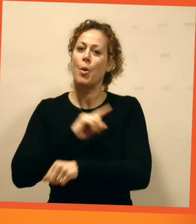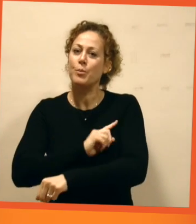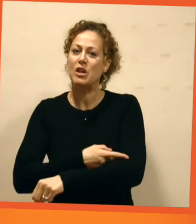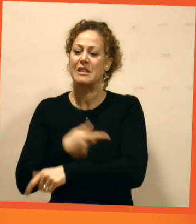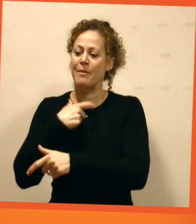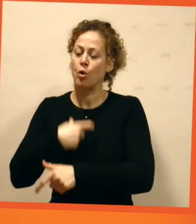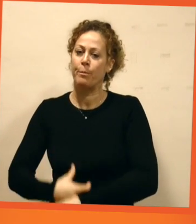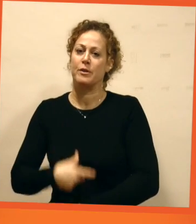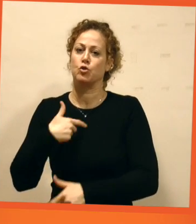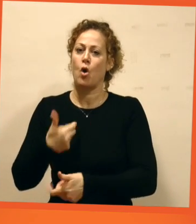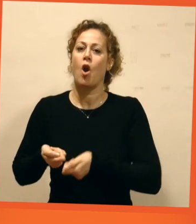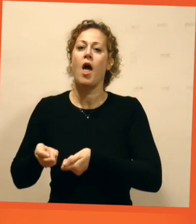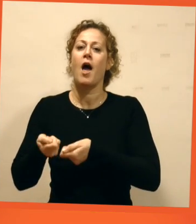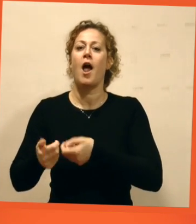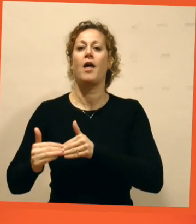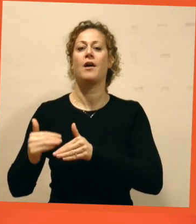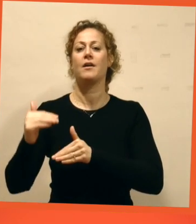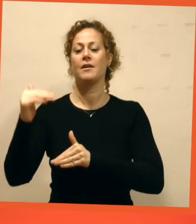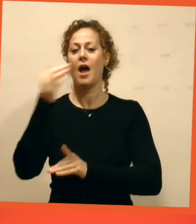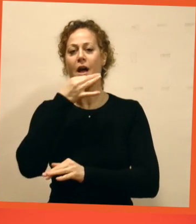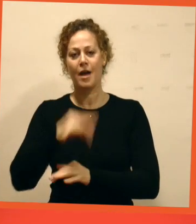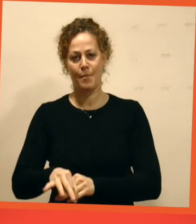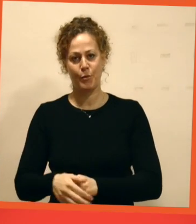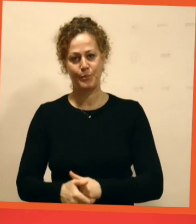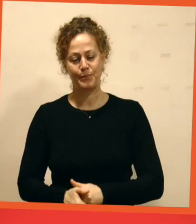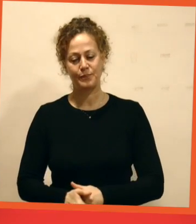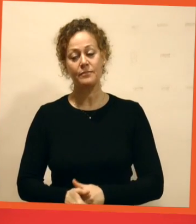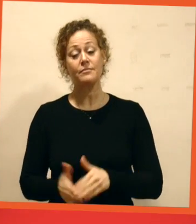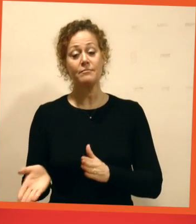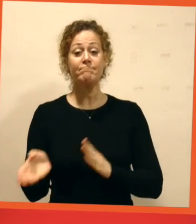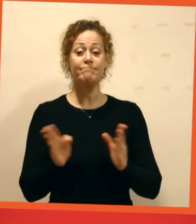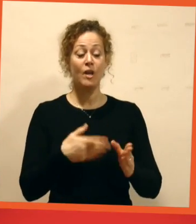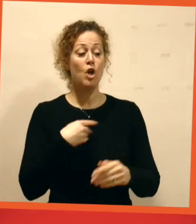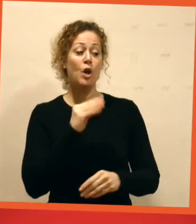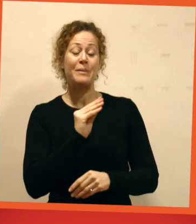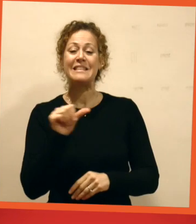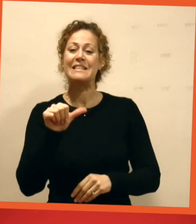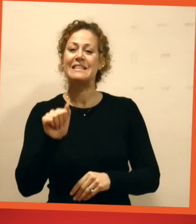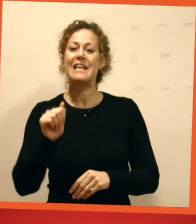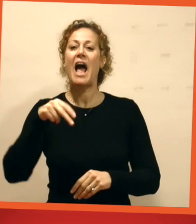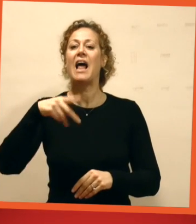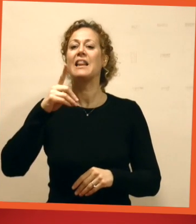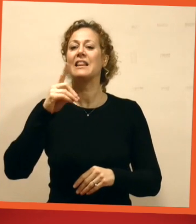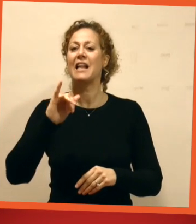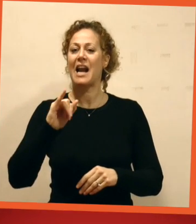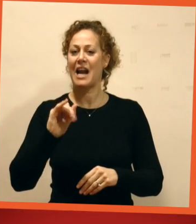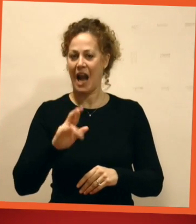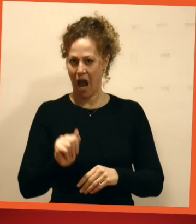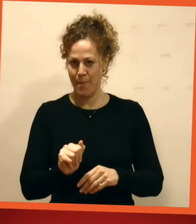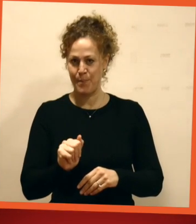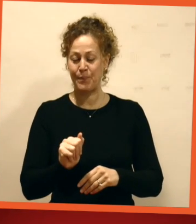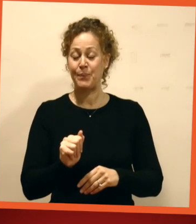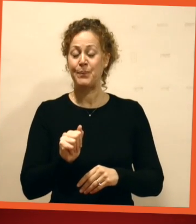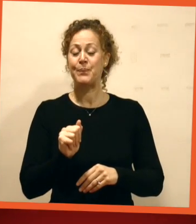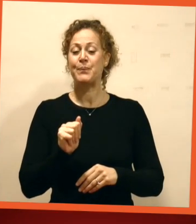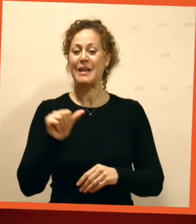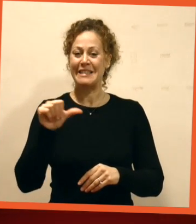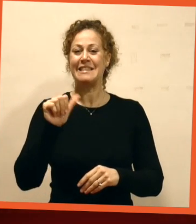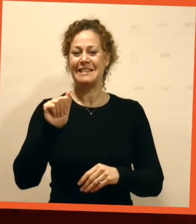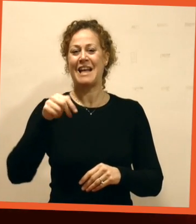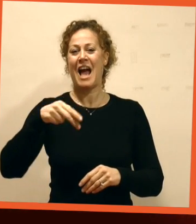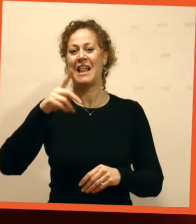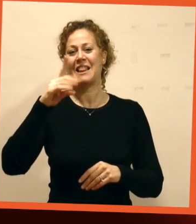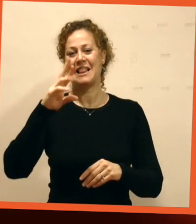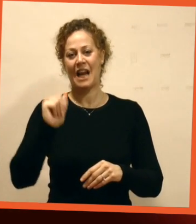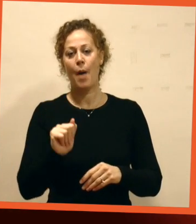potenziamento personale. Io appoggio estremamente le tue parole, la tua tesi. Passerei, chiederei a Sandra invece, cambiando un attimino